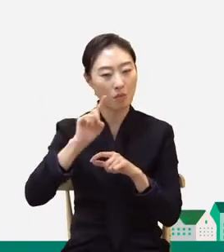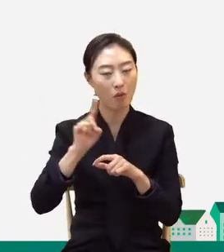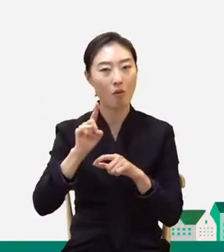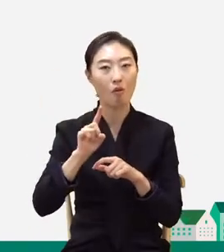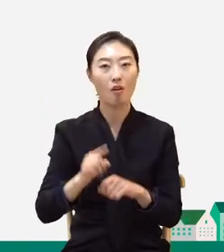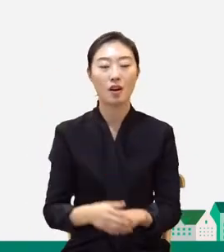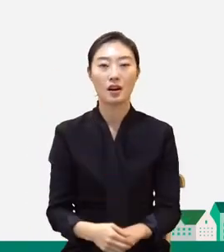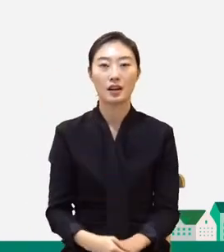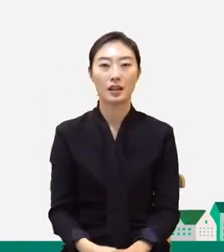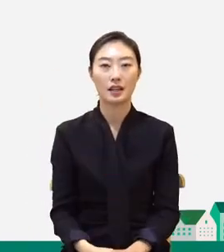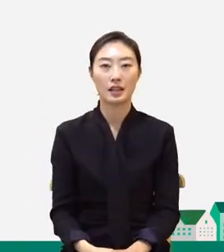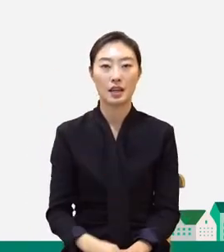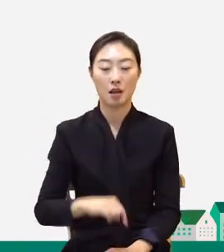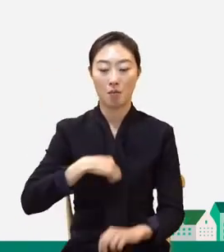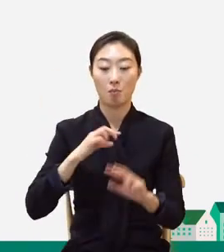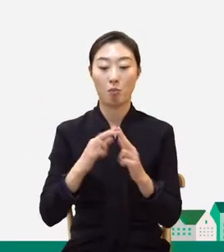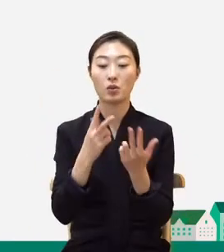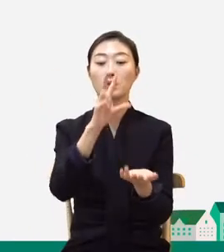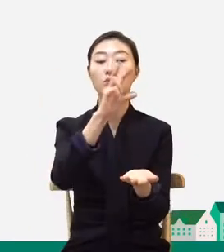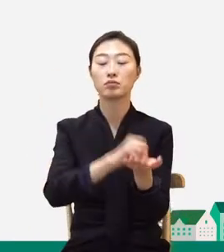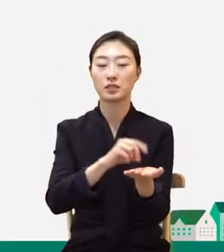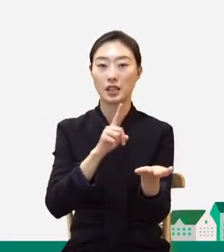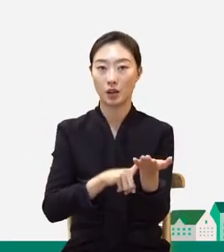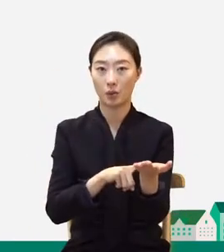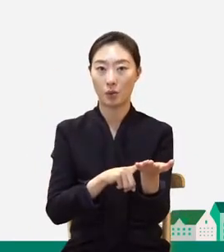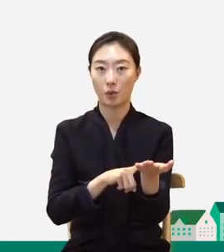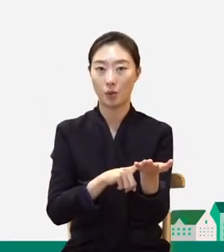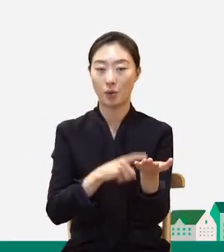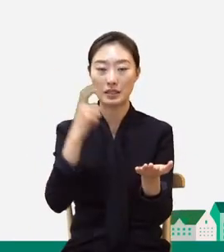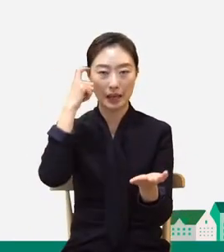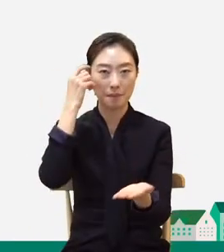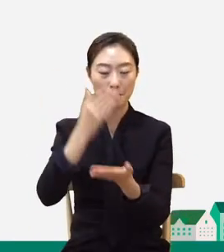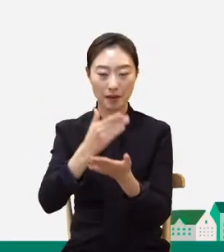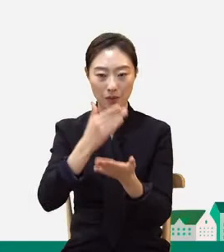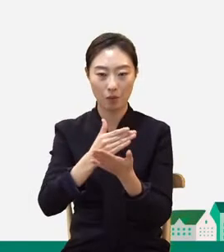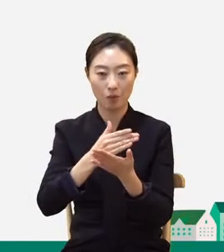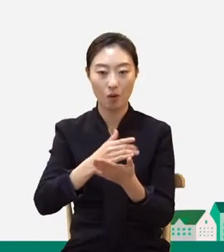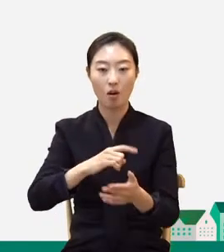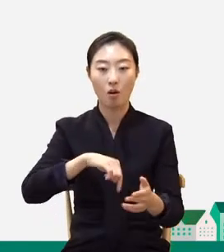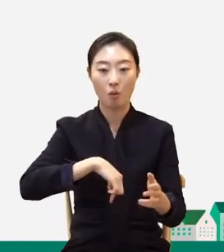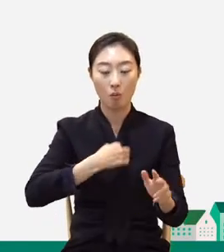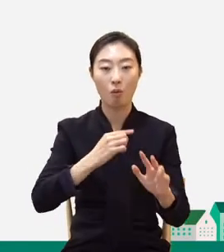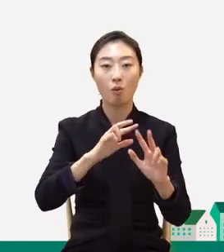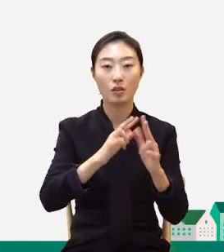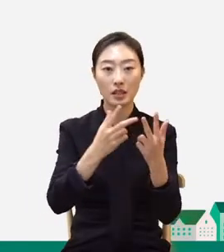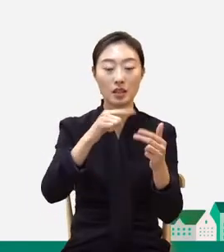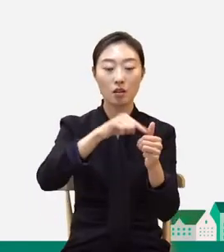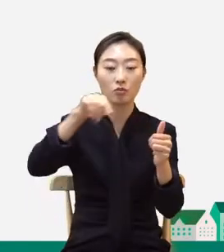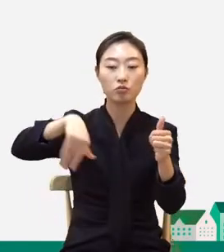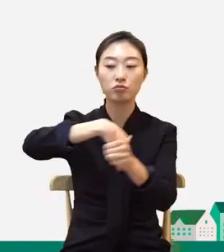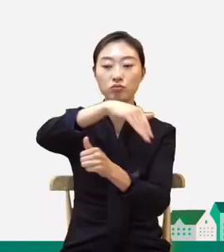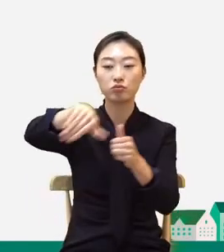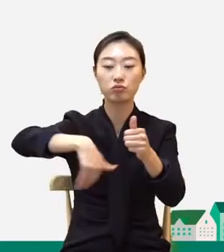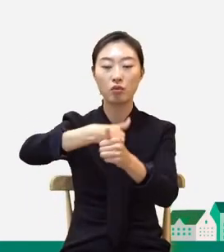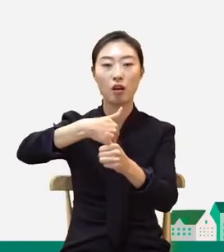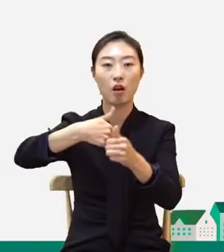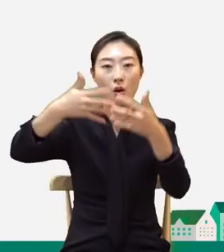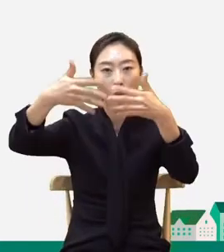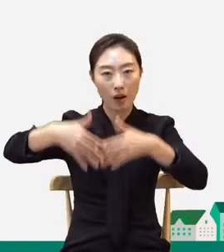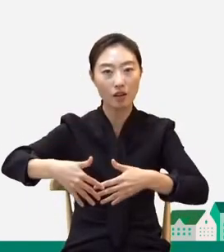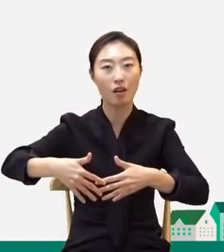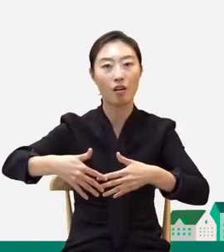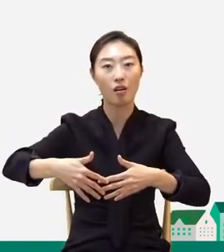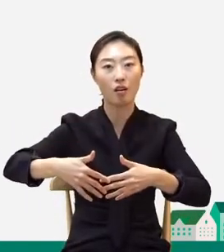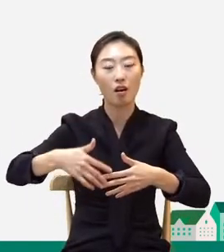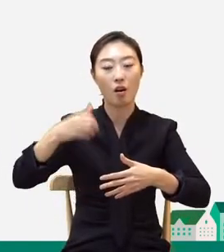됐었던 부분은 이렇게 당사자의 문제로 이제 접근할 것이 아니라 그 당사자를 둘러싼 환경이나 인프라를 어떻게 좀